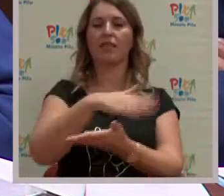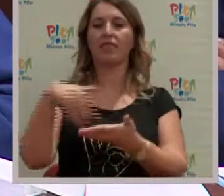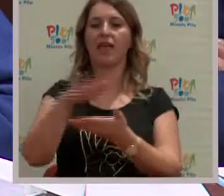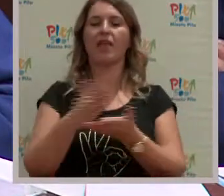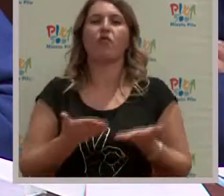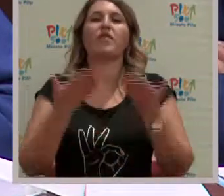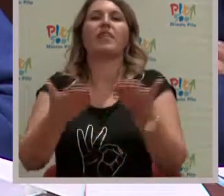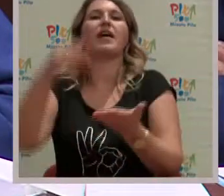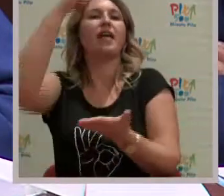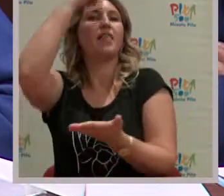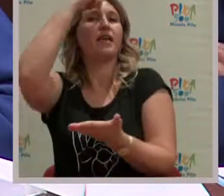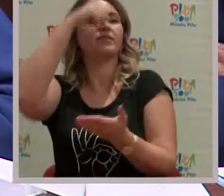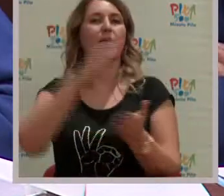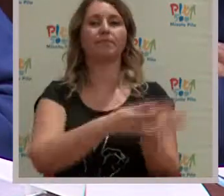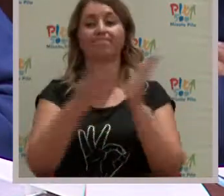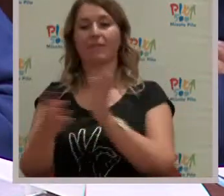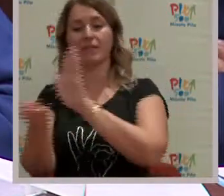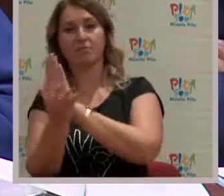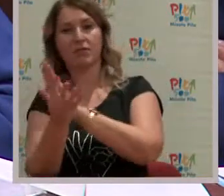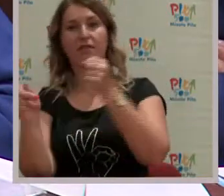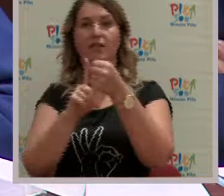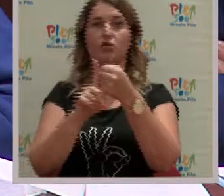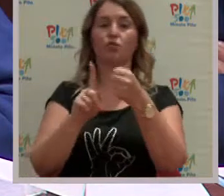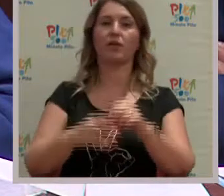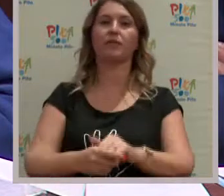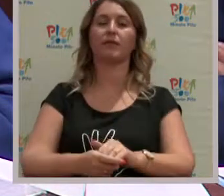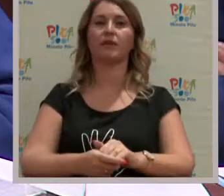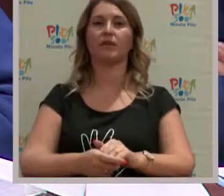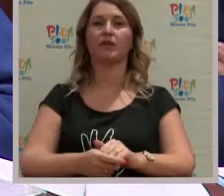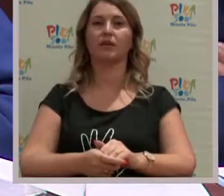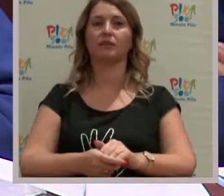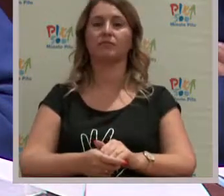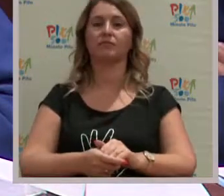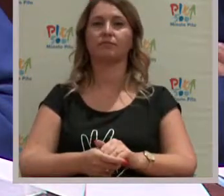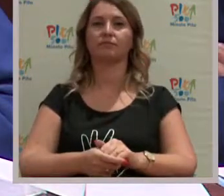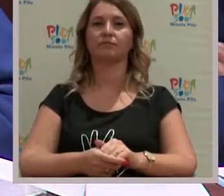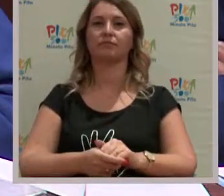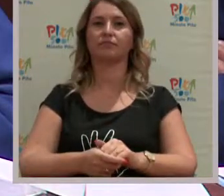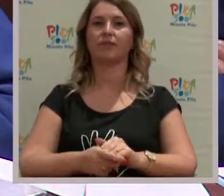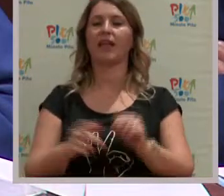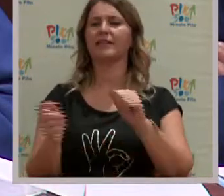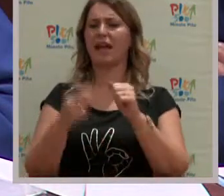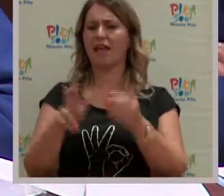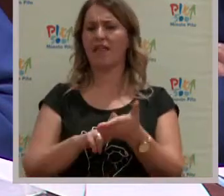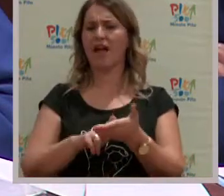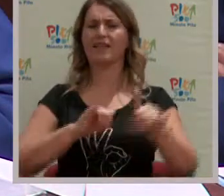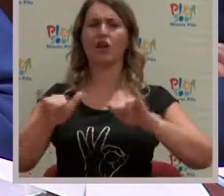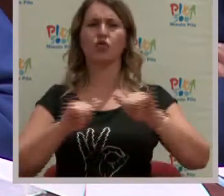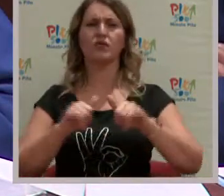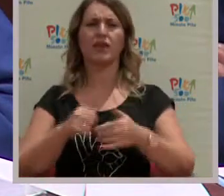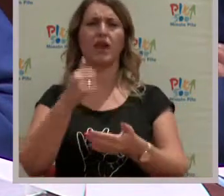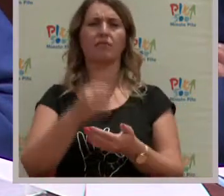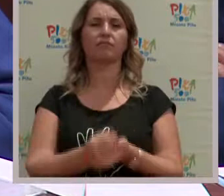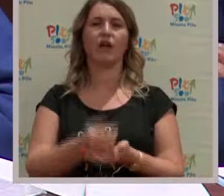i nadania nazwy. Punkt 19. Wniesienia skargi na zarządzenie zastępcze wojewody